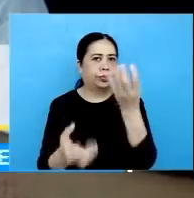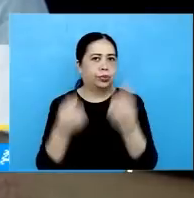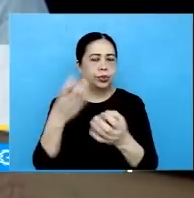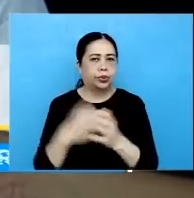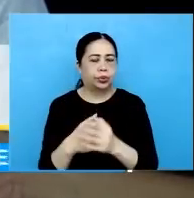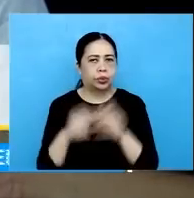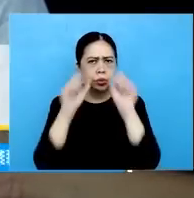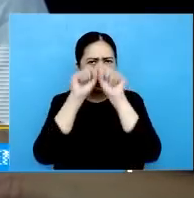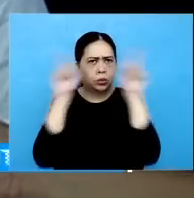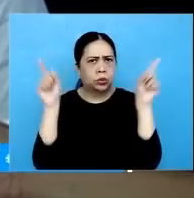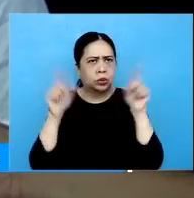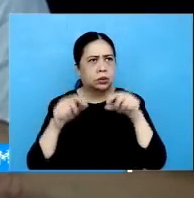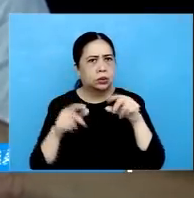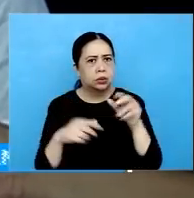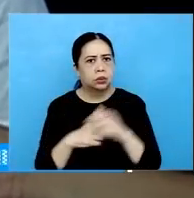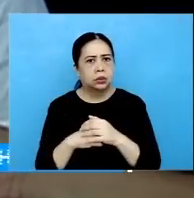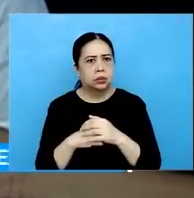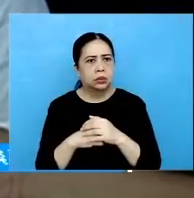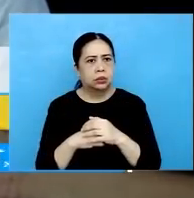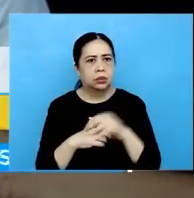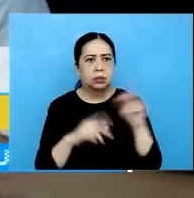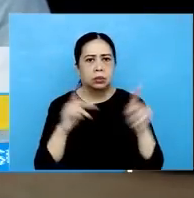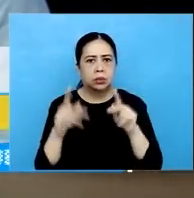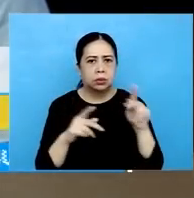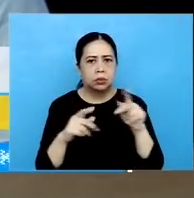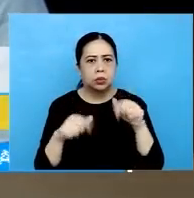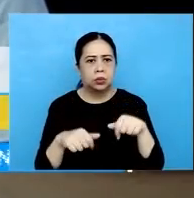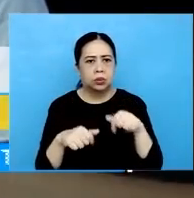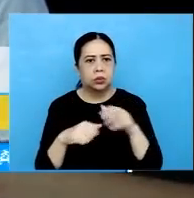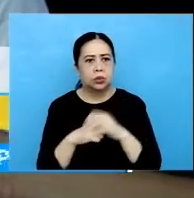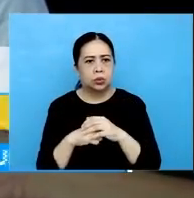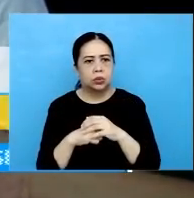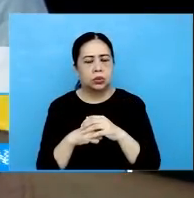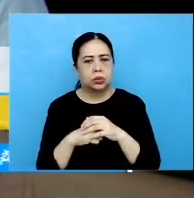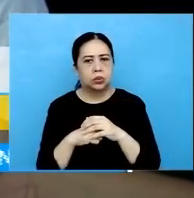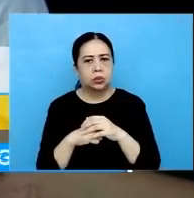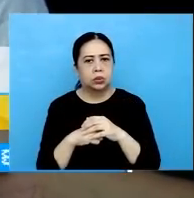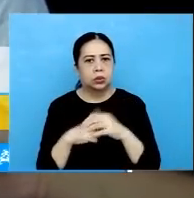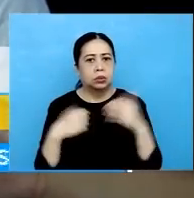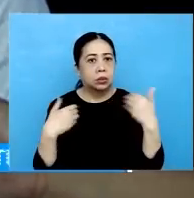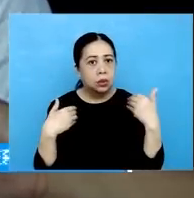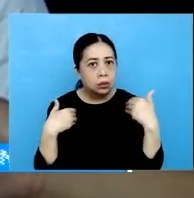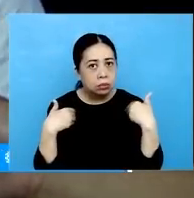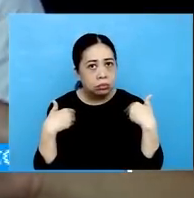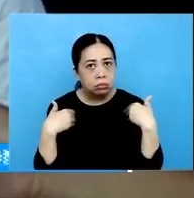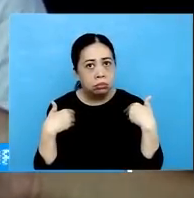Kinagulat ng mga taga-barangay namin na mayroon palang